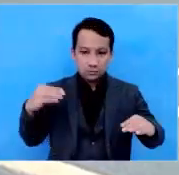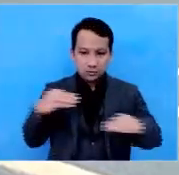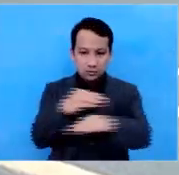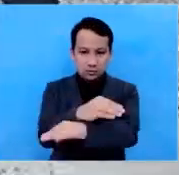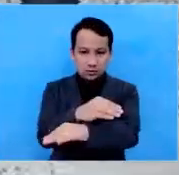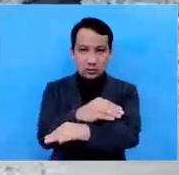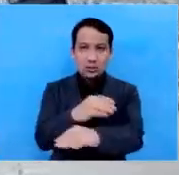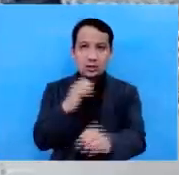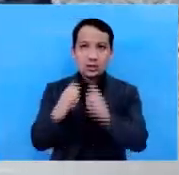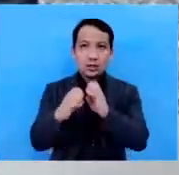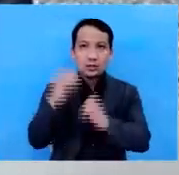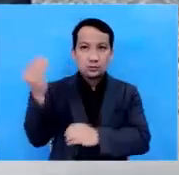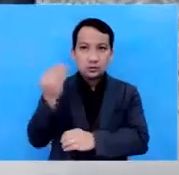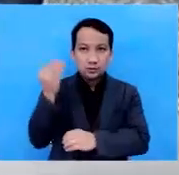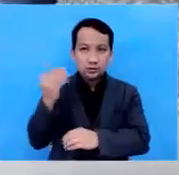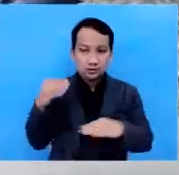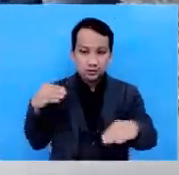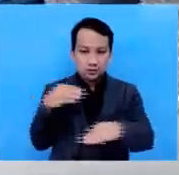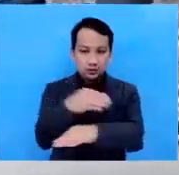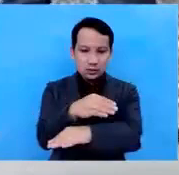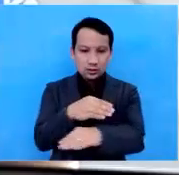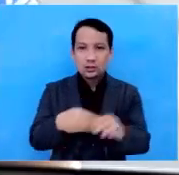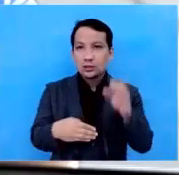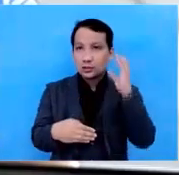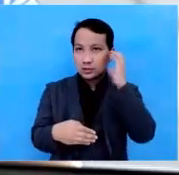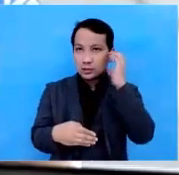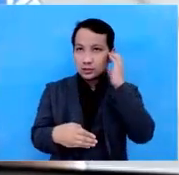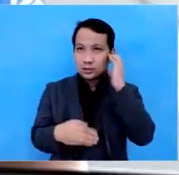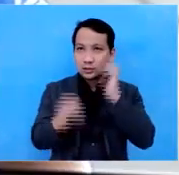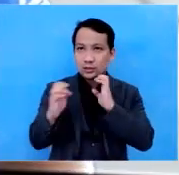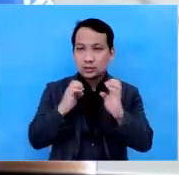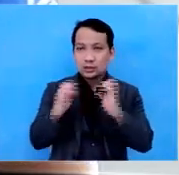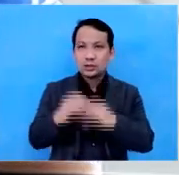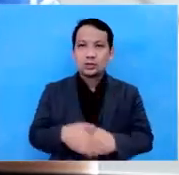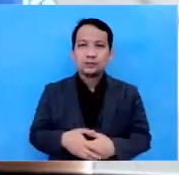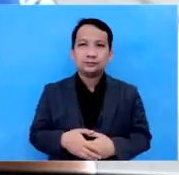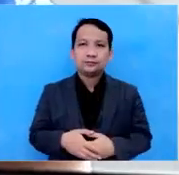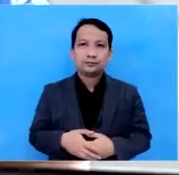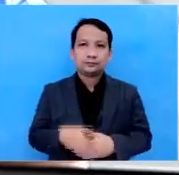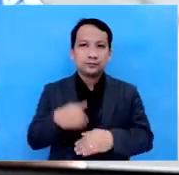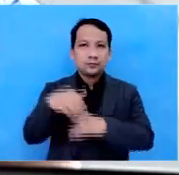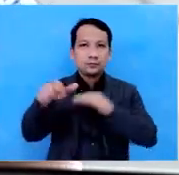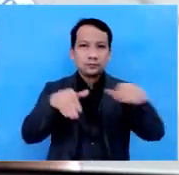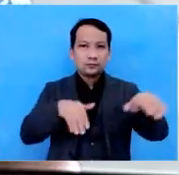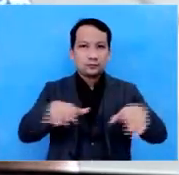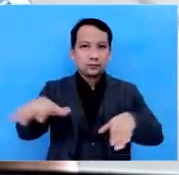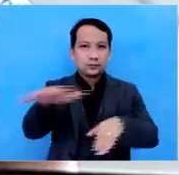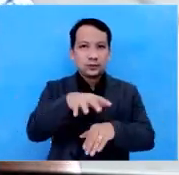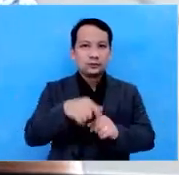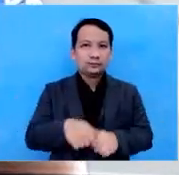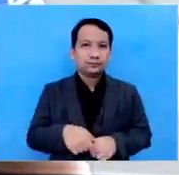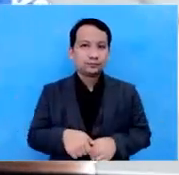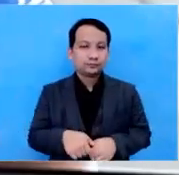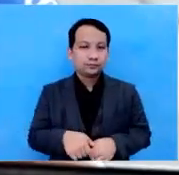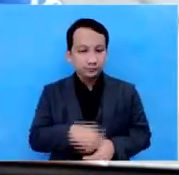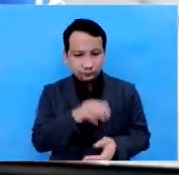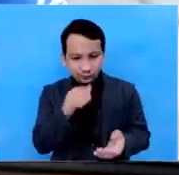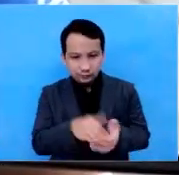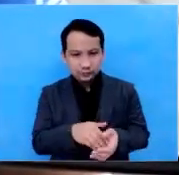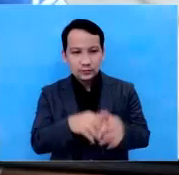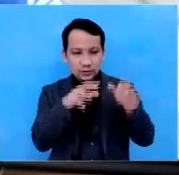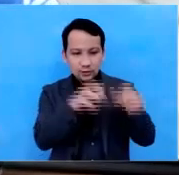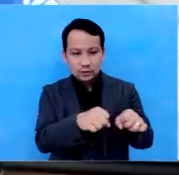EDSA Ortigas at EDSA Cubao. Strategically deployed our men so that yung mga nasa gitna ay mahuli rin. Kasi they're